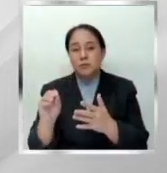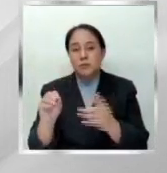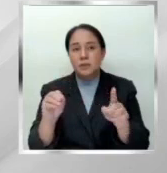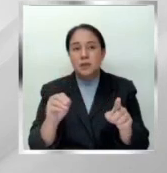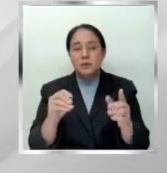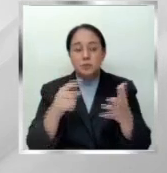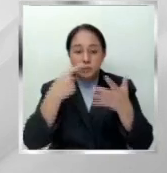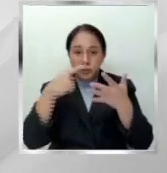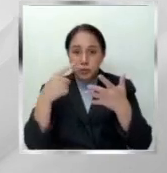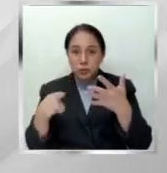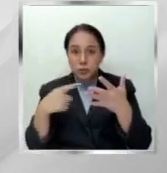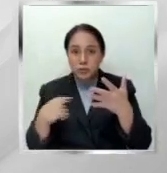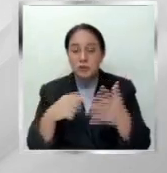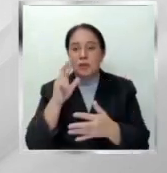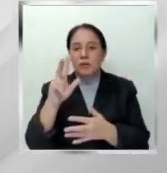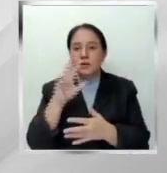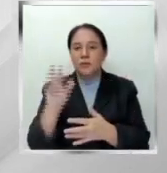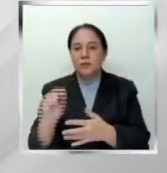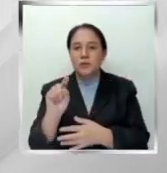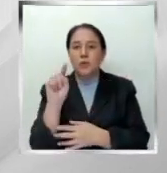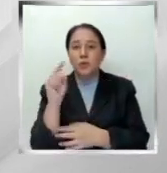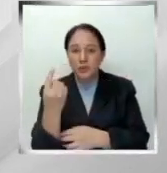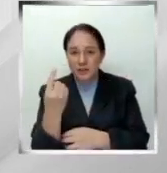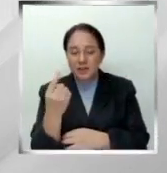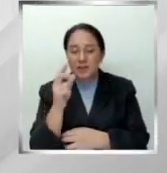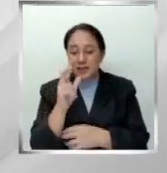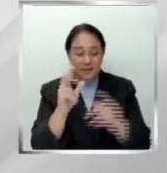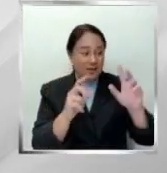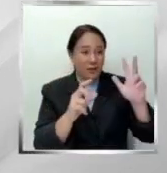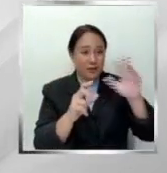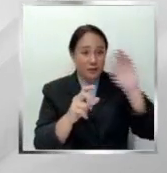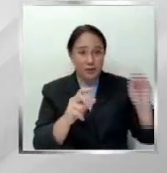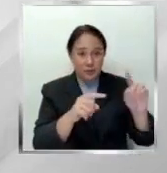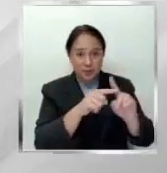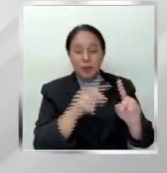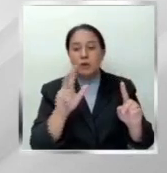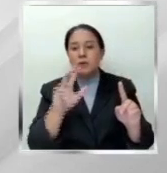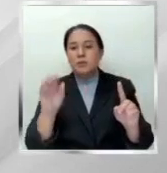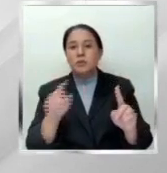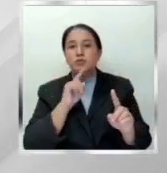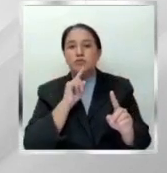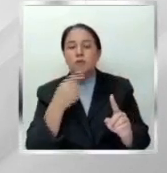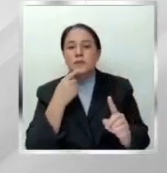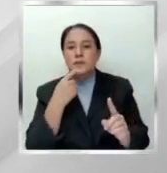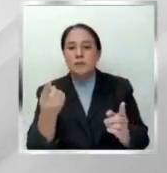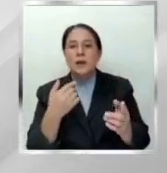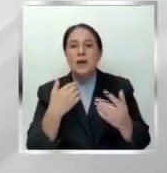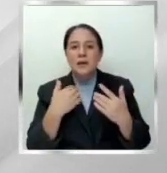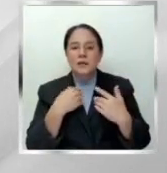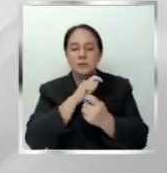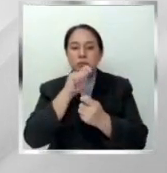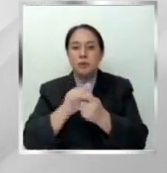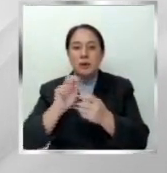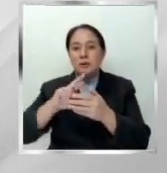po natin, 30% lang po dito sa 30% na nagpositive ang talagang masasabi nating accurate ang resulta na